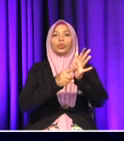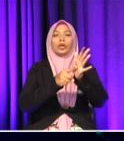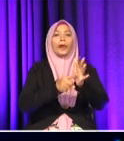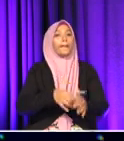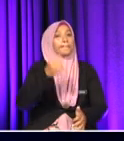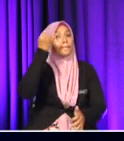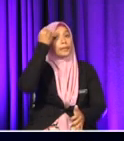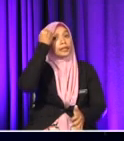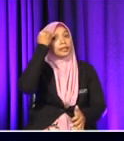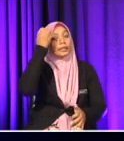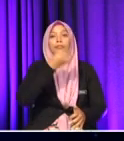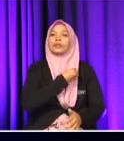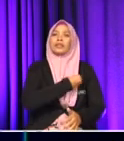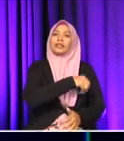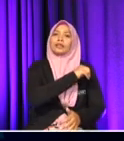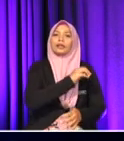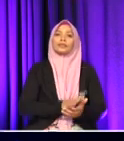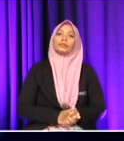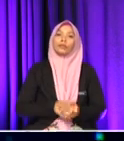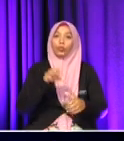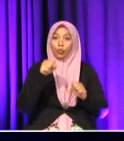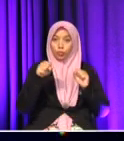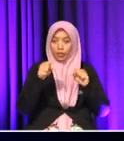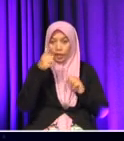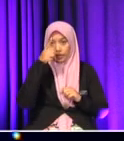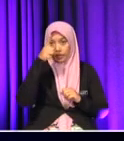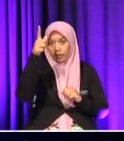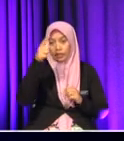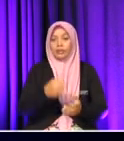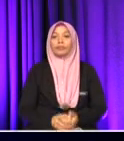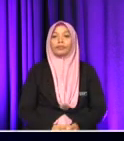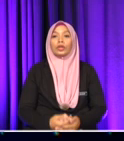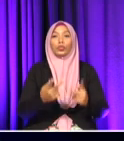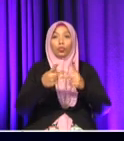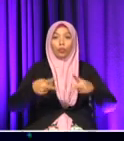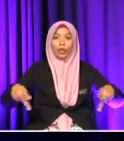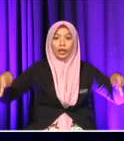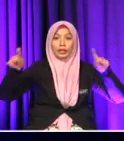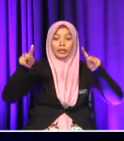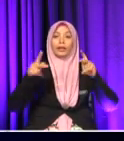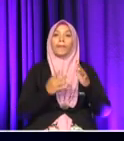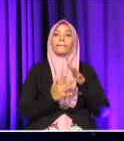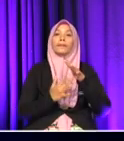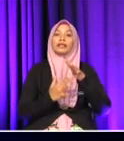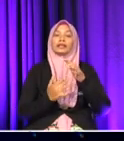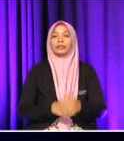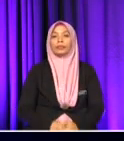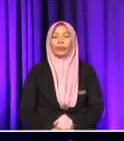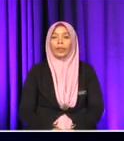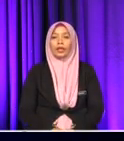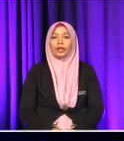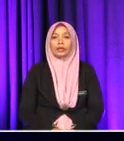lah paling panas catering Oke ada gambar kuali simboliknya oke Ini semua adalah